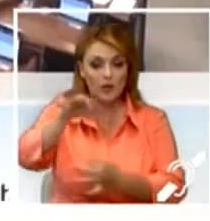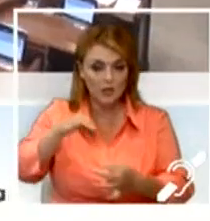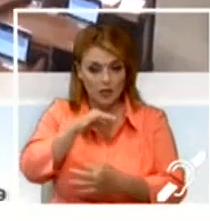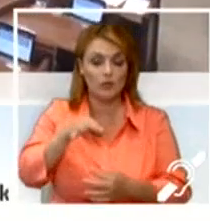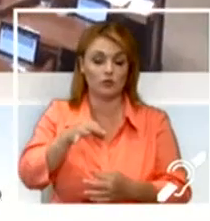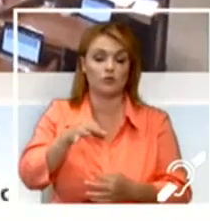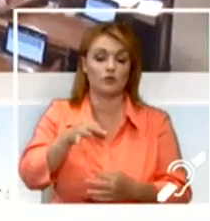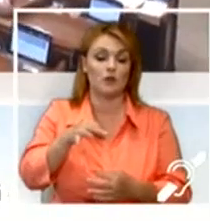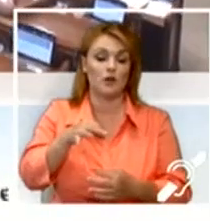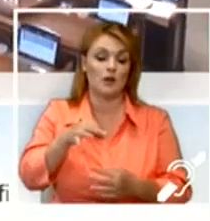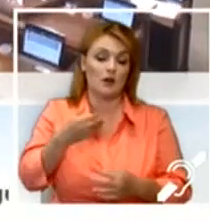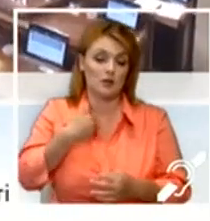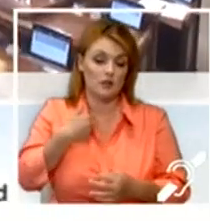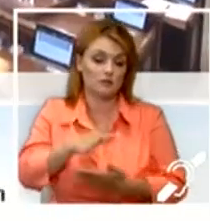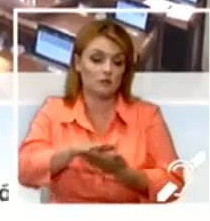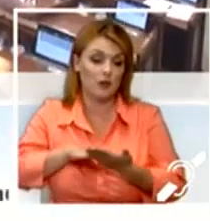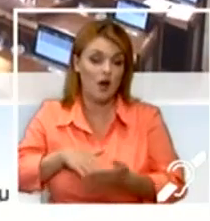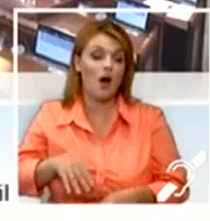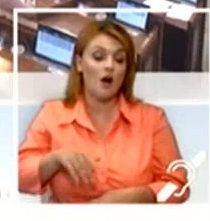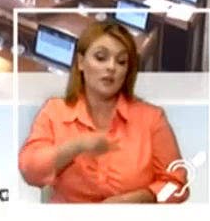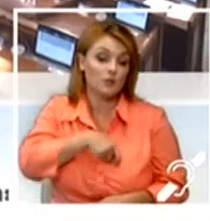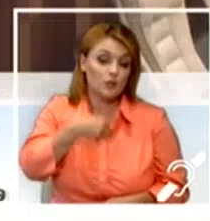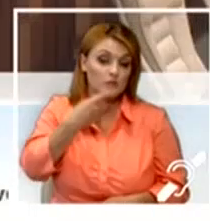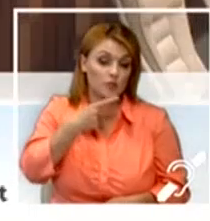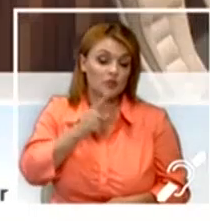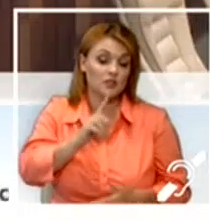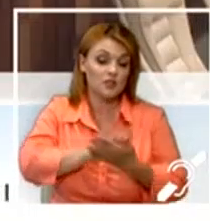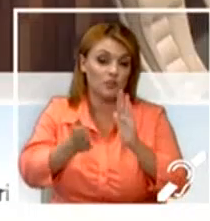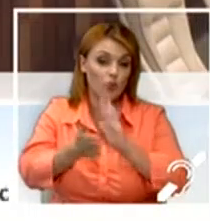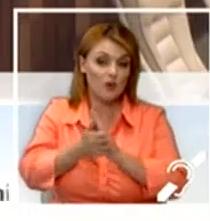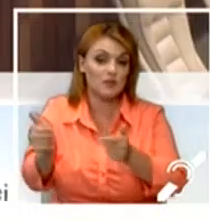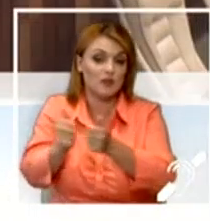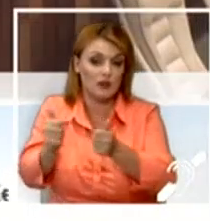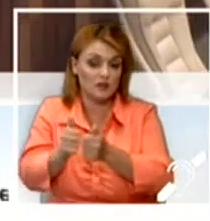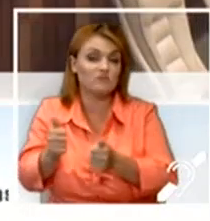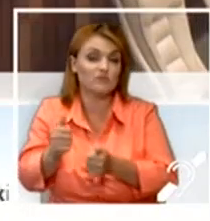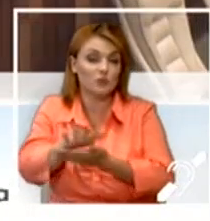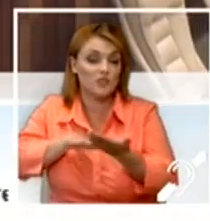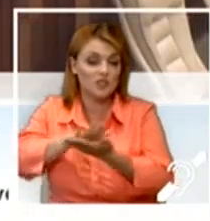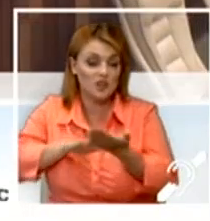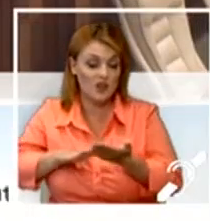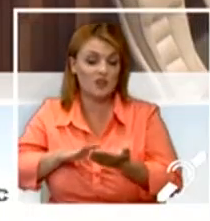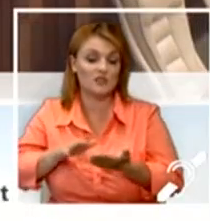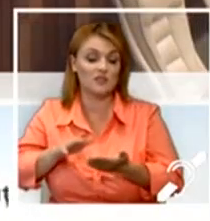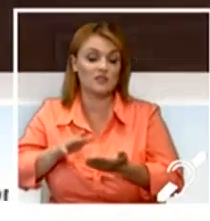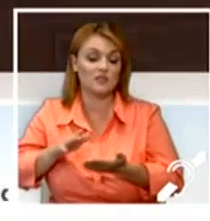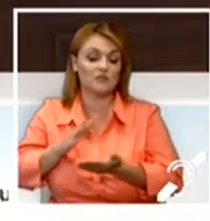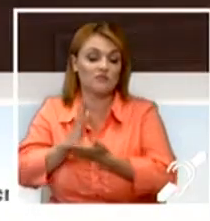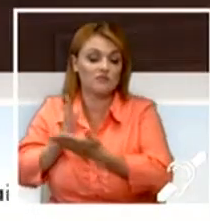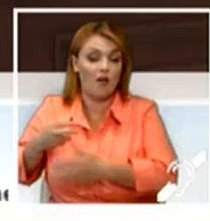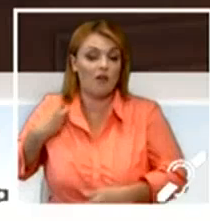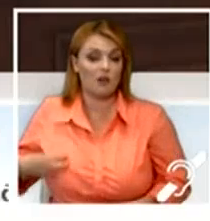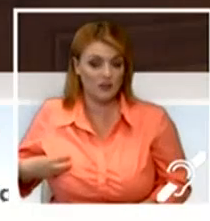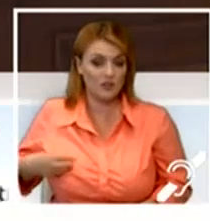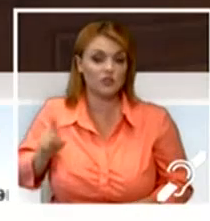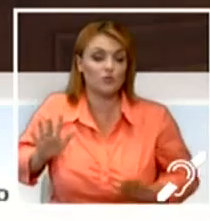că este necesar în condițiile în care situația din regiune este incertă și tensionată din cauza războiului care are